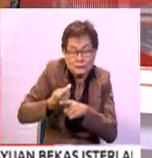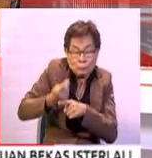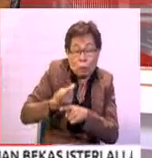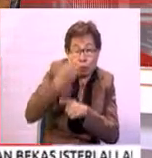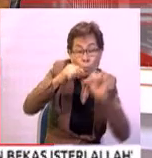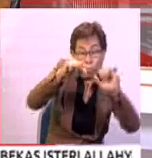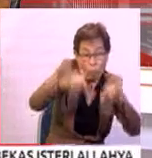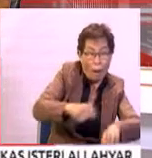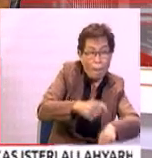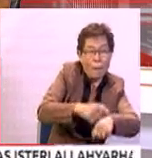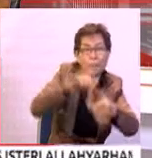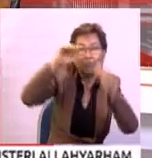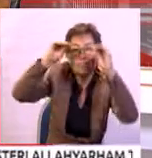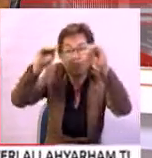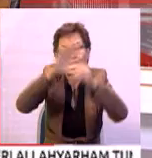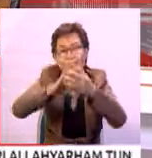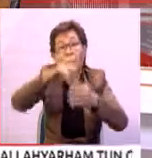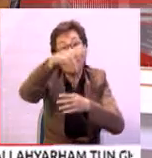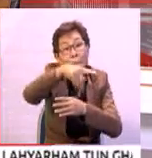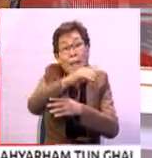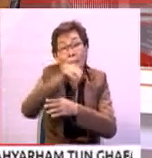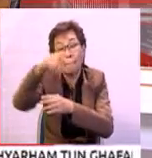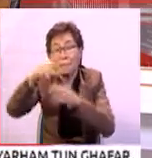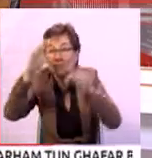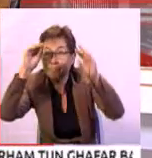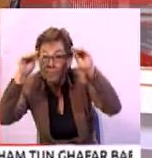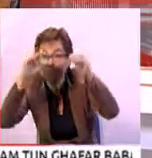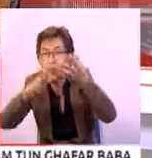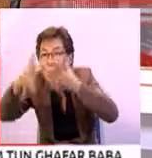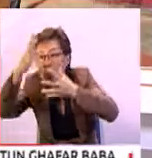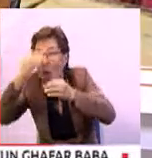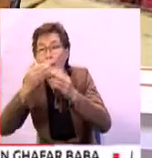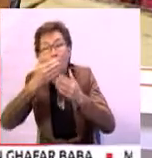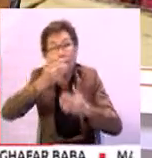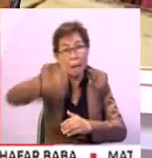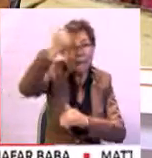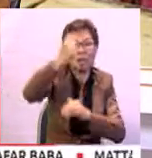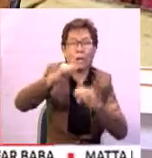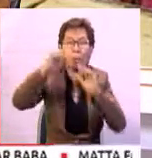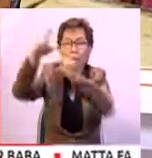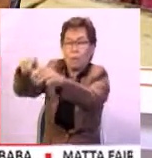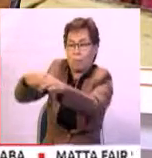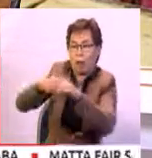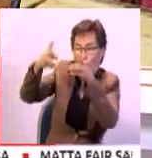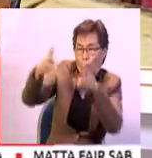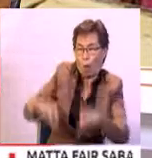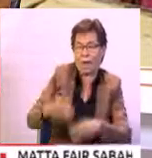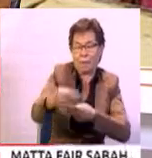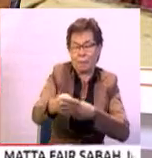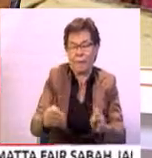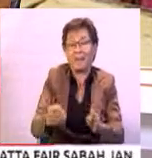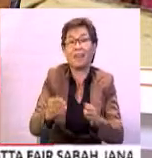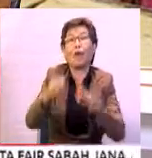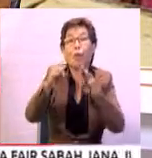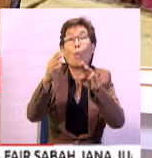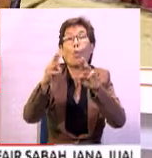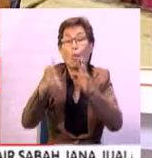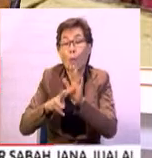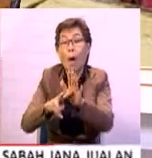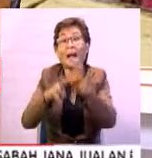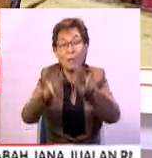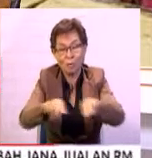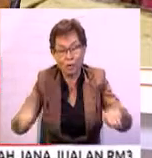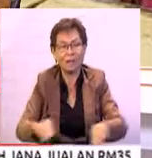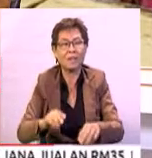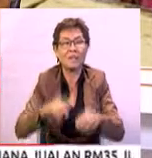bagi membolehkan sesi pengajaran dan pembelajaran tampak lebih berkesan dan mampu menarik perhatian warga bilik darjah. Ya, sempena Hari Guru